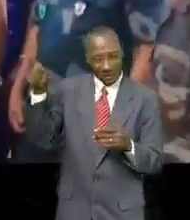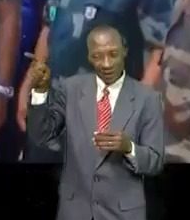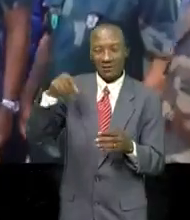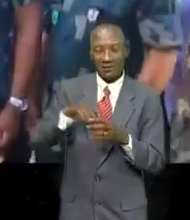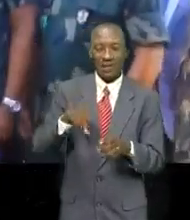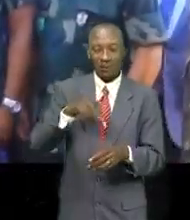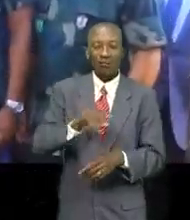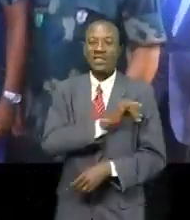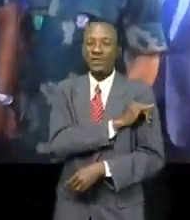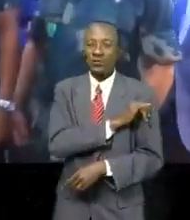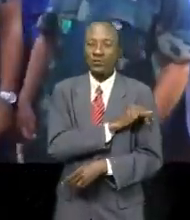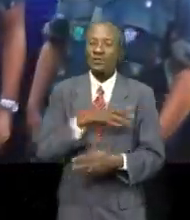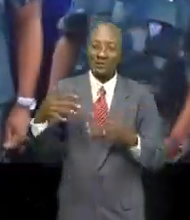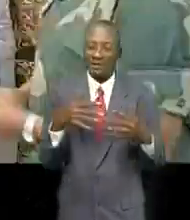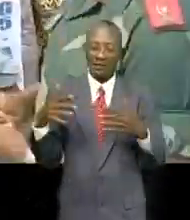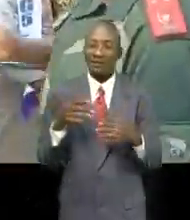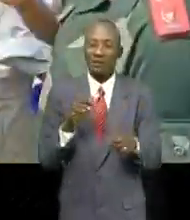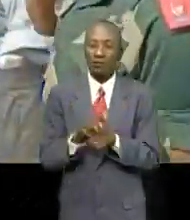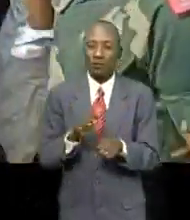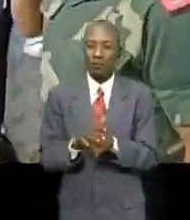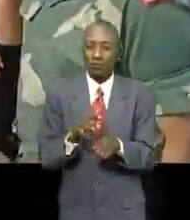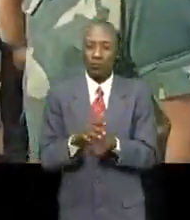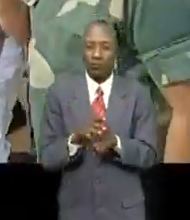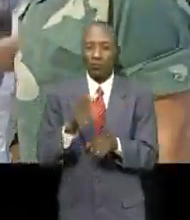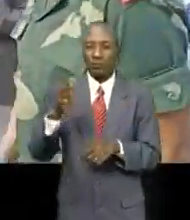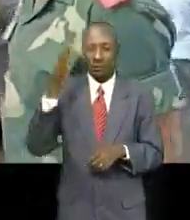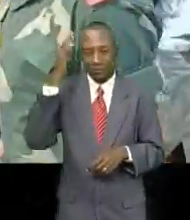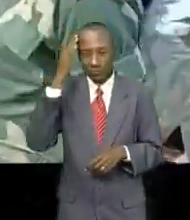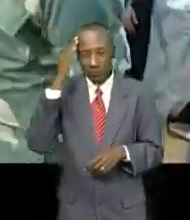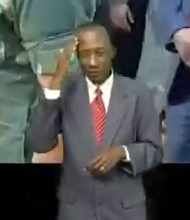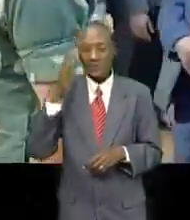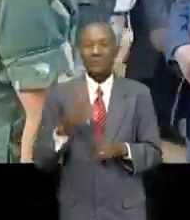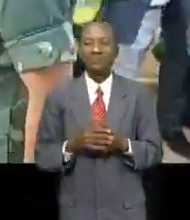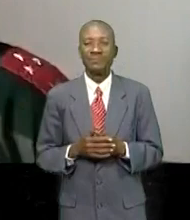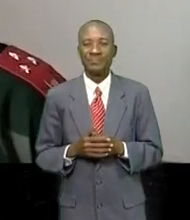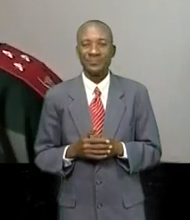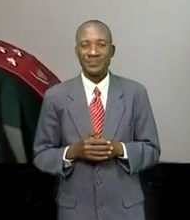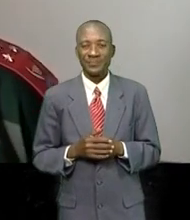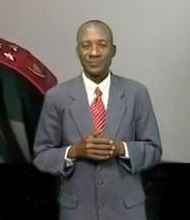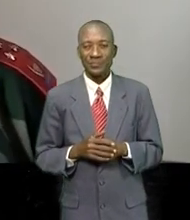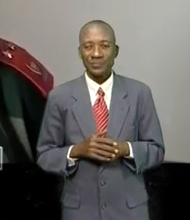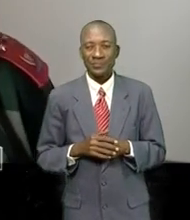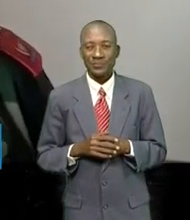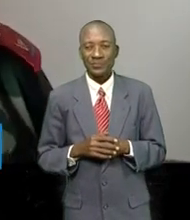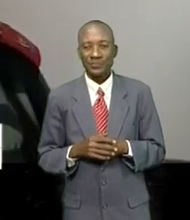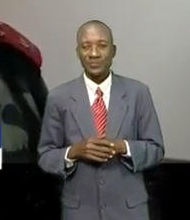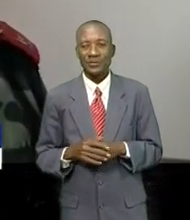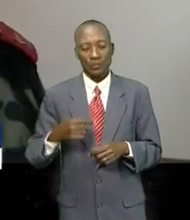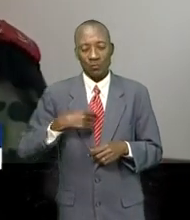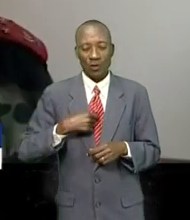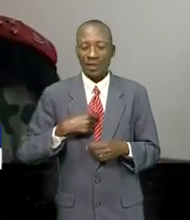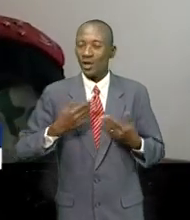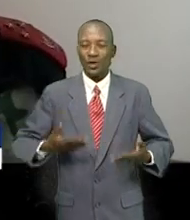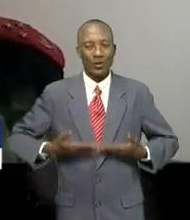autorités militaires suscite beaucoup d'espoir dans les chefs de la population, comme le témoigne cet accueil spontané. Je suis l'homme le plus heureux. Qu'est-ce que